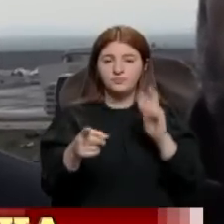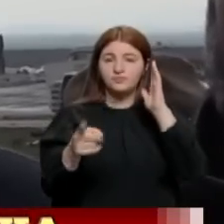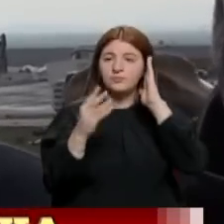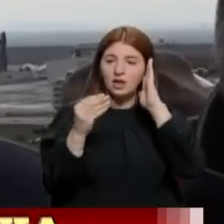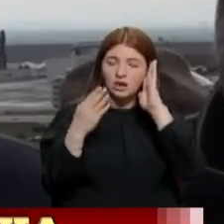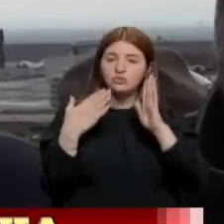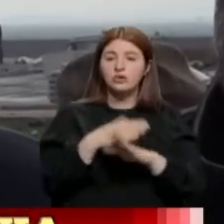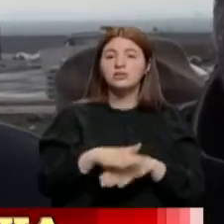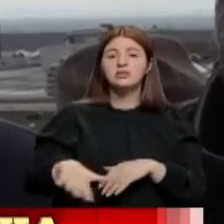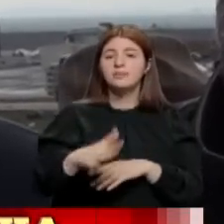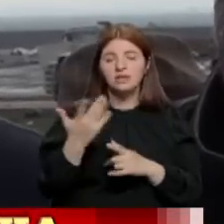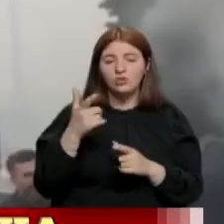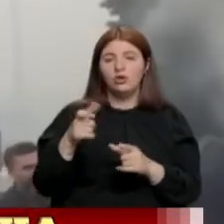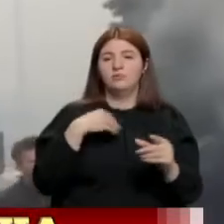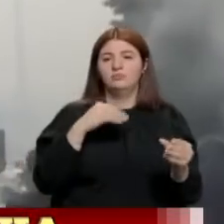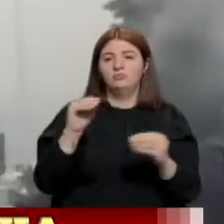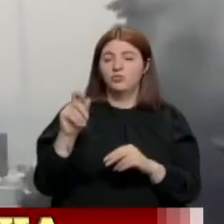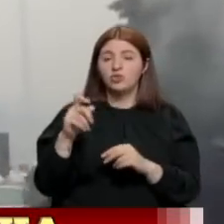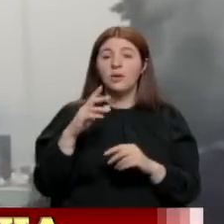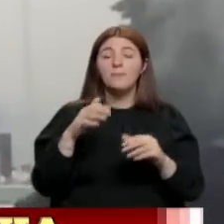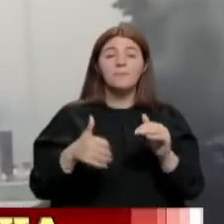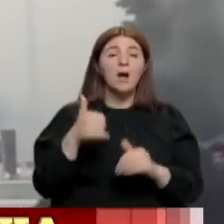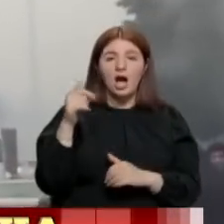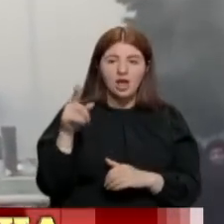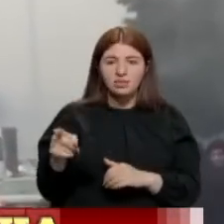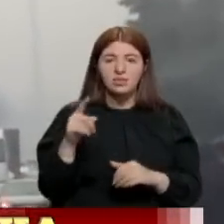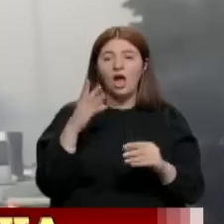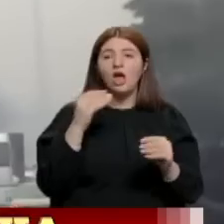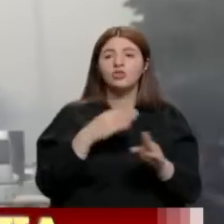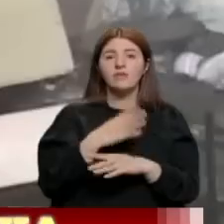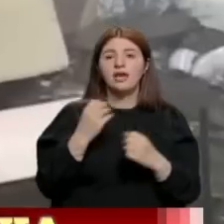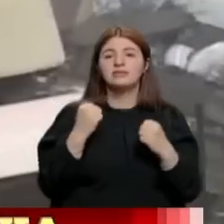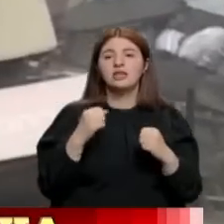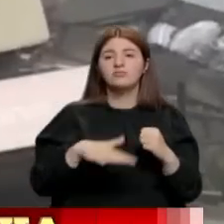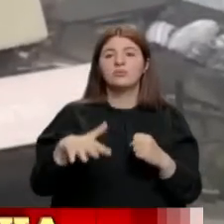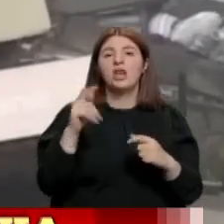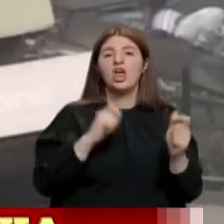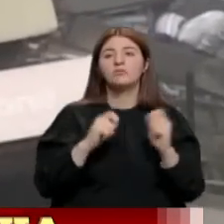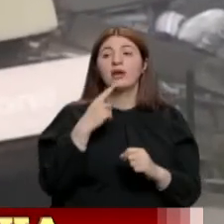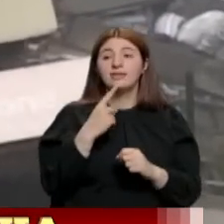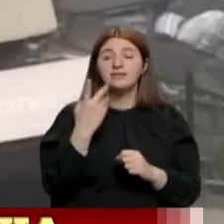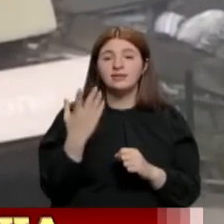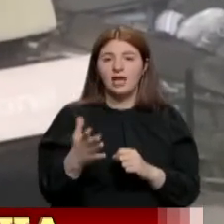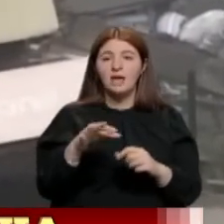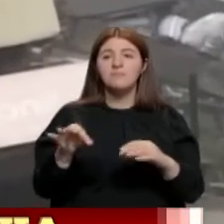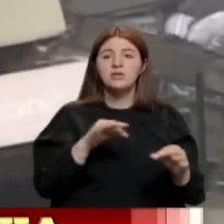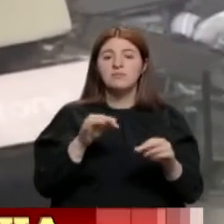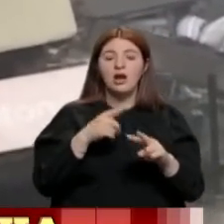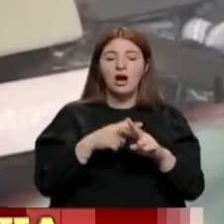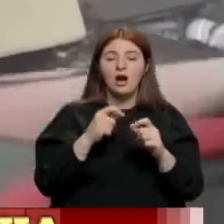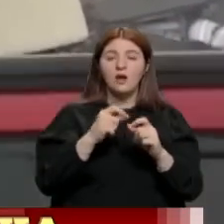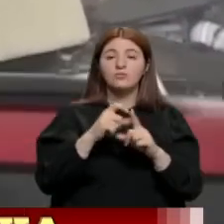en doğru zemin neyse orada yerleşeceğiz. Bakan Murat Kurum konutlar en doğru ve en sağlam zemine yapılacak dese de Mimar